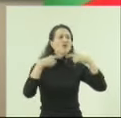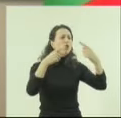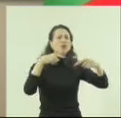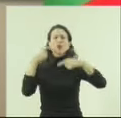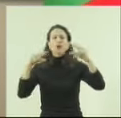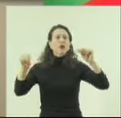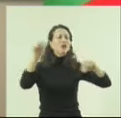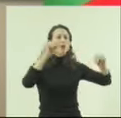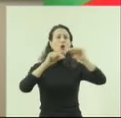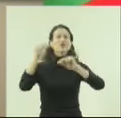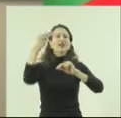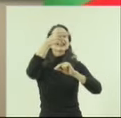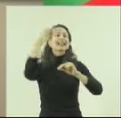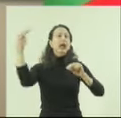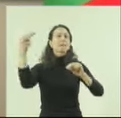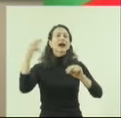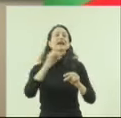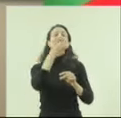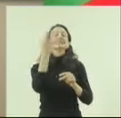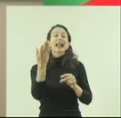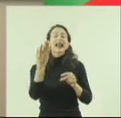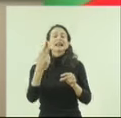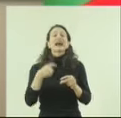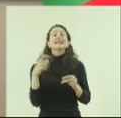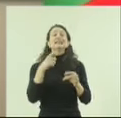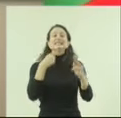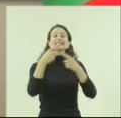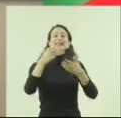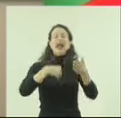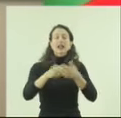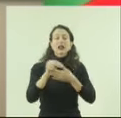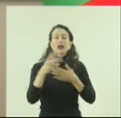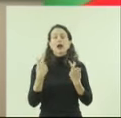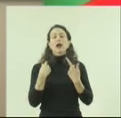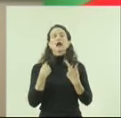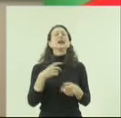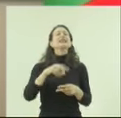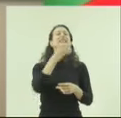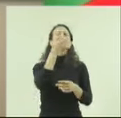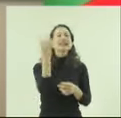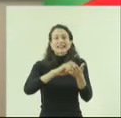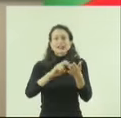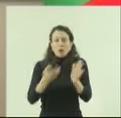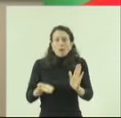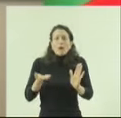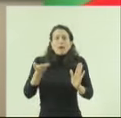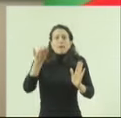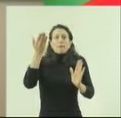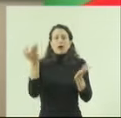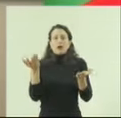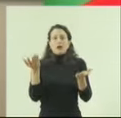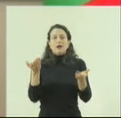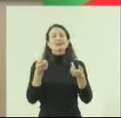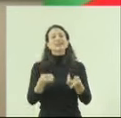Зелена сделка, зелен прехот, зелена трансформация. Безобщо думата зелено се превърна в символ на всичко ново, модерно. Тази